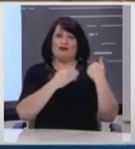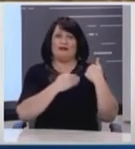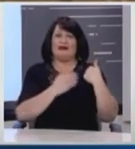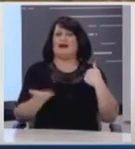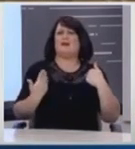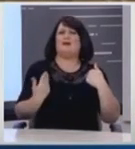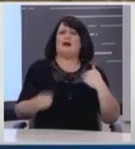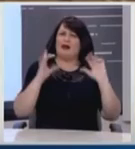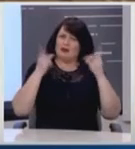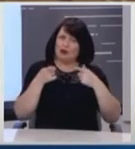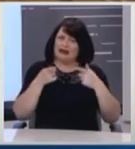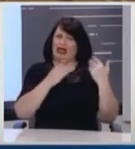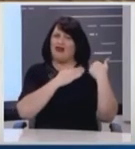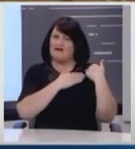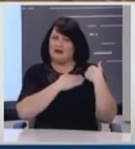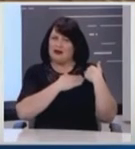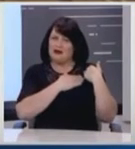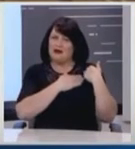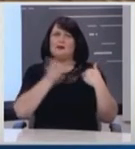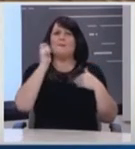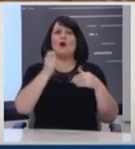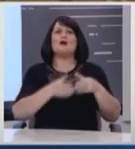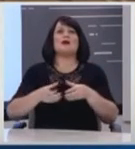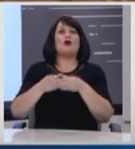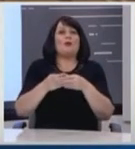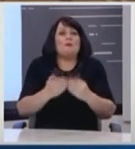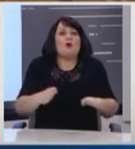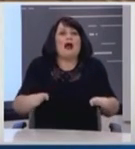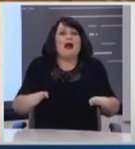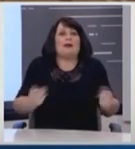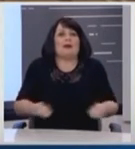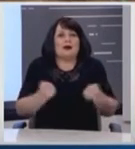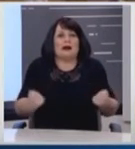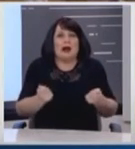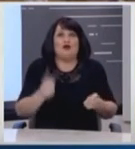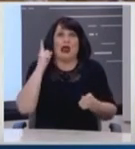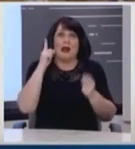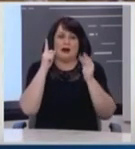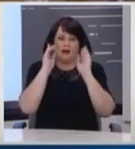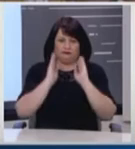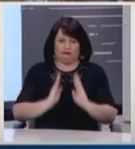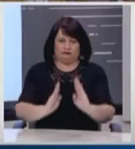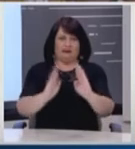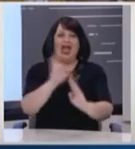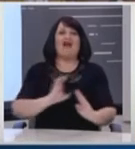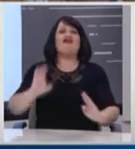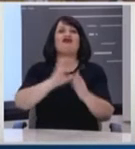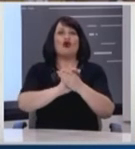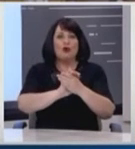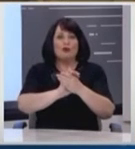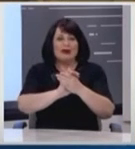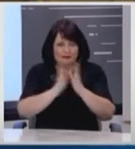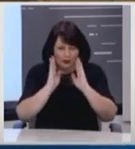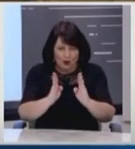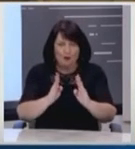Νέας Δημοκρατίας, των άλλων κομμάτων που προπαγανδίζουν τον μονόδρομο της ευρωνατοϊκής στρούγκας για τη